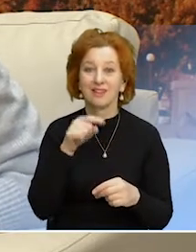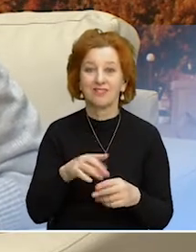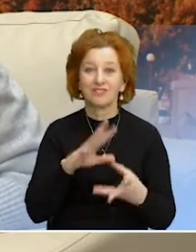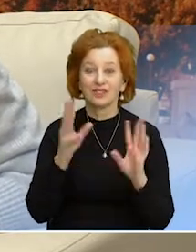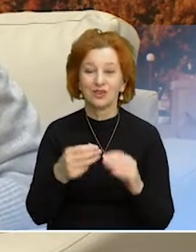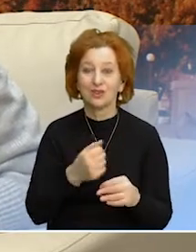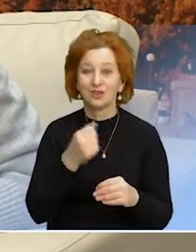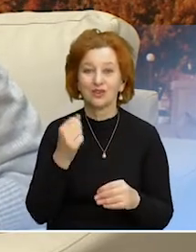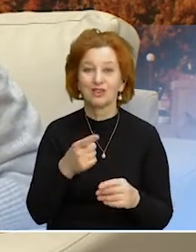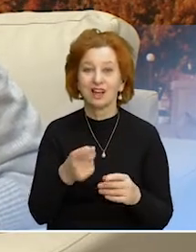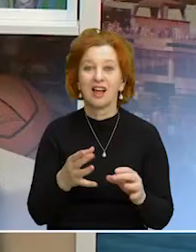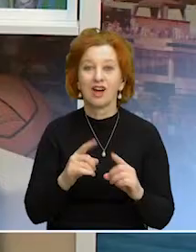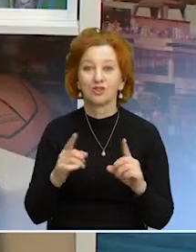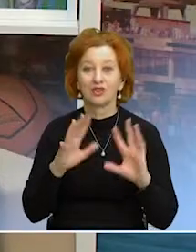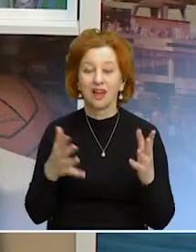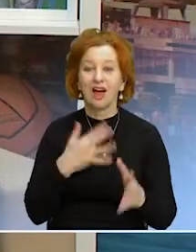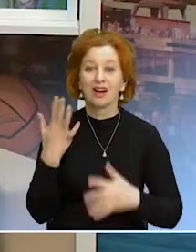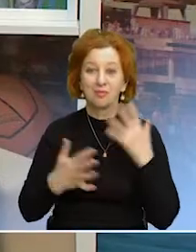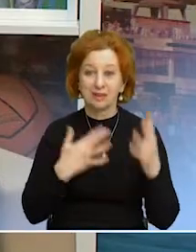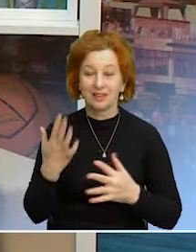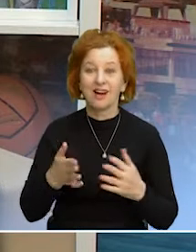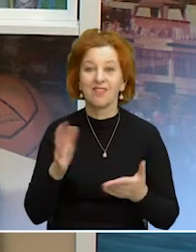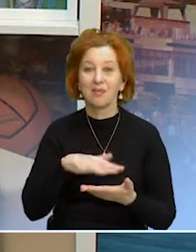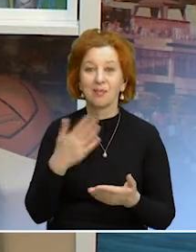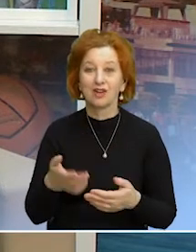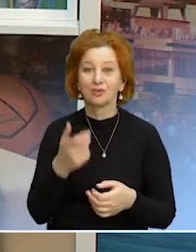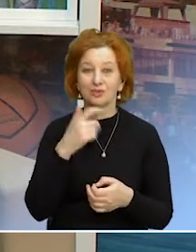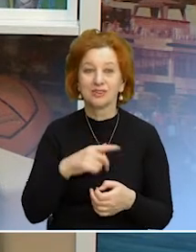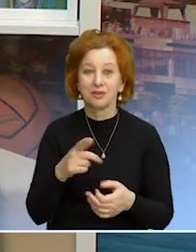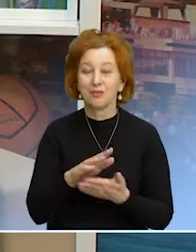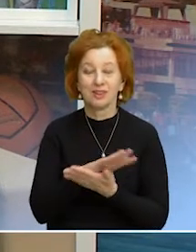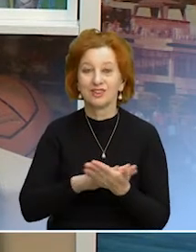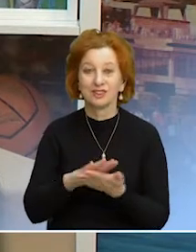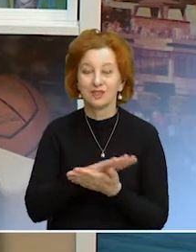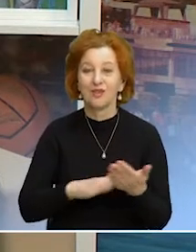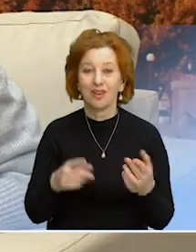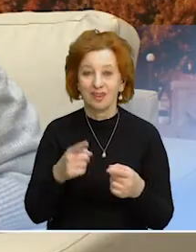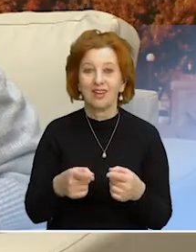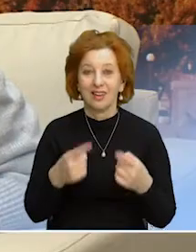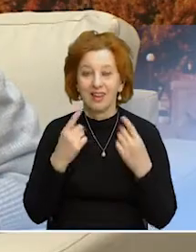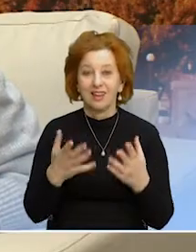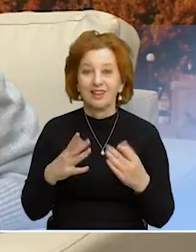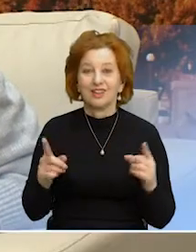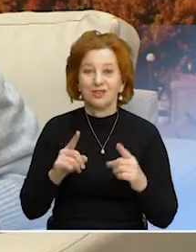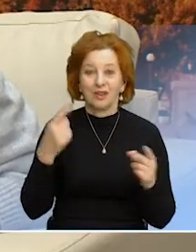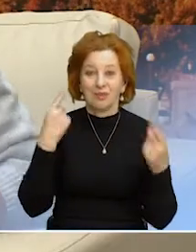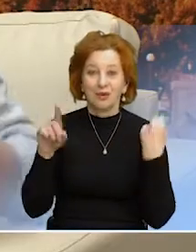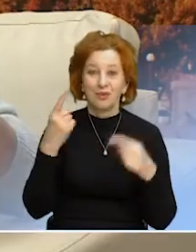благодаря нам все случилось. А вы как-то это репетировали между собой уже или нет? Нет, ну зачем? Не год это